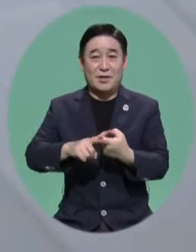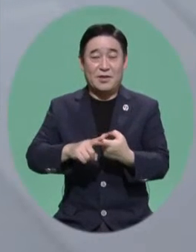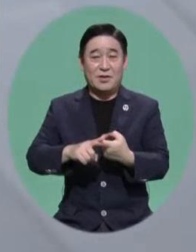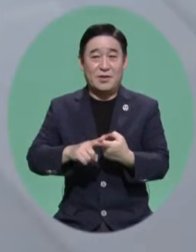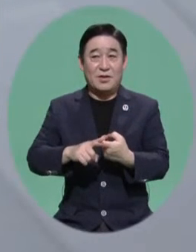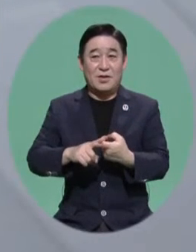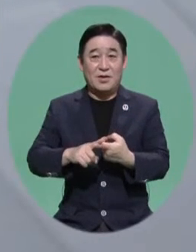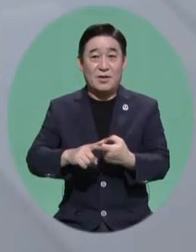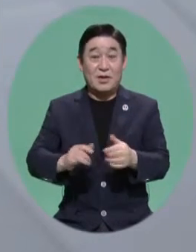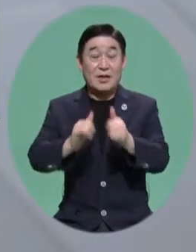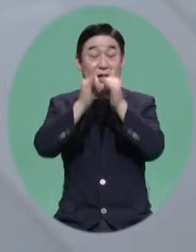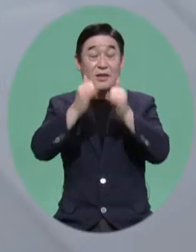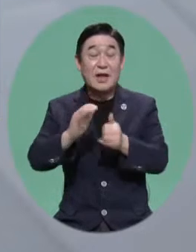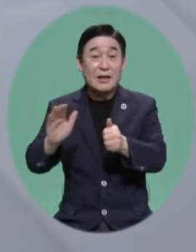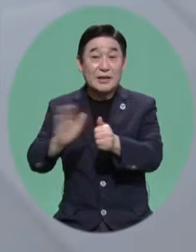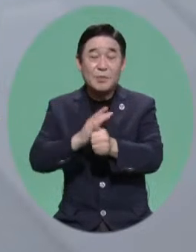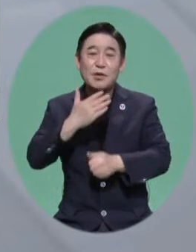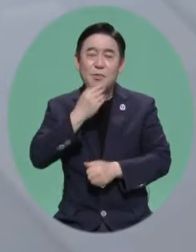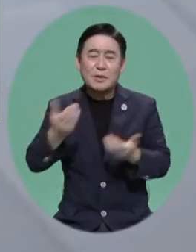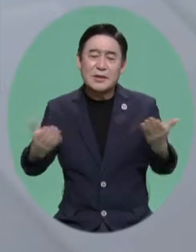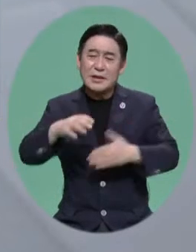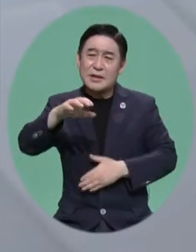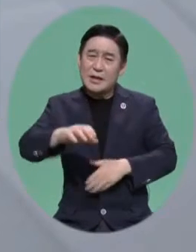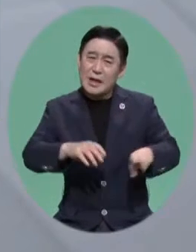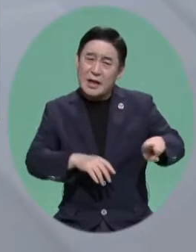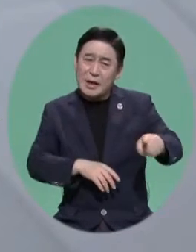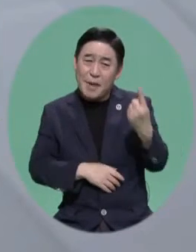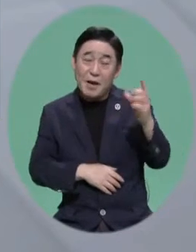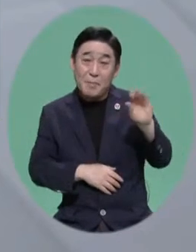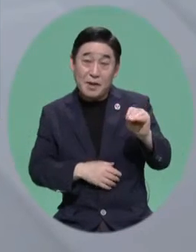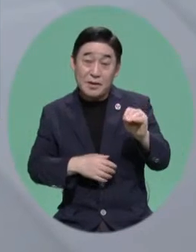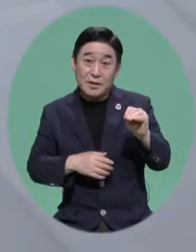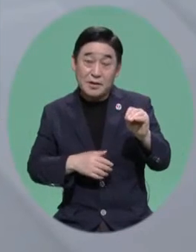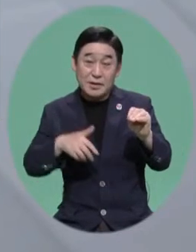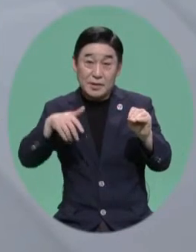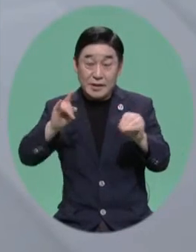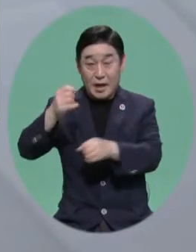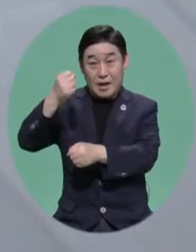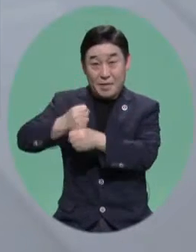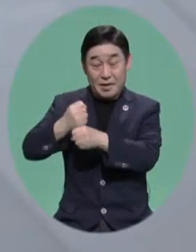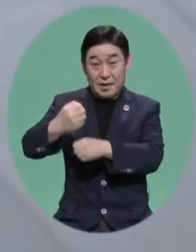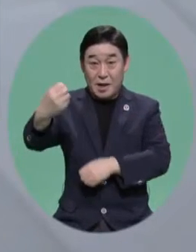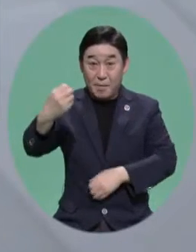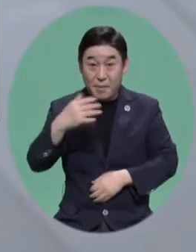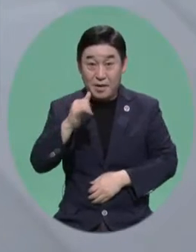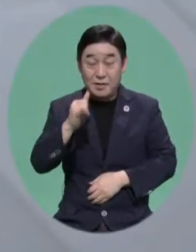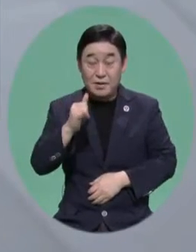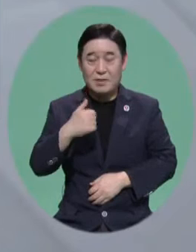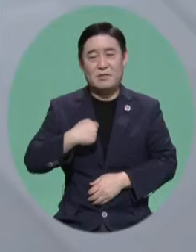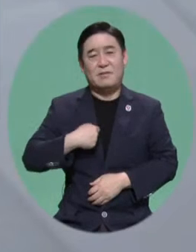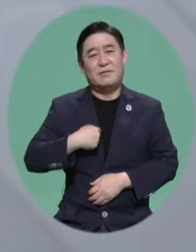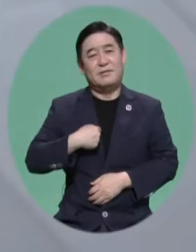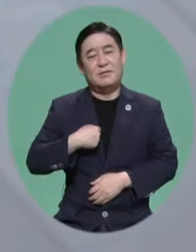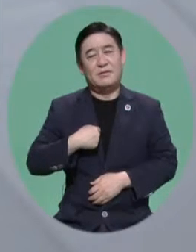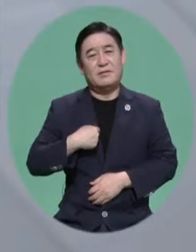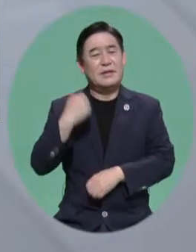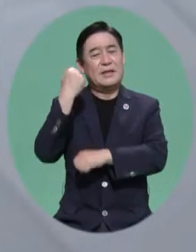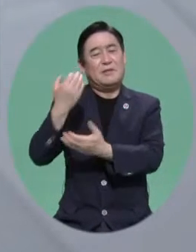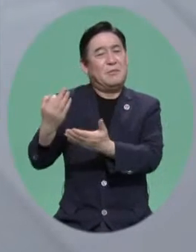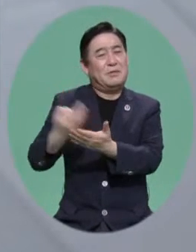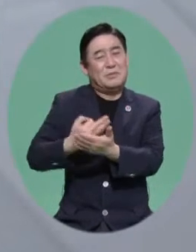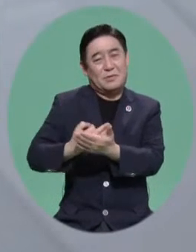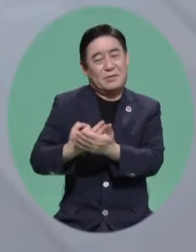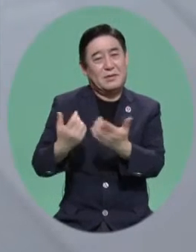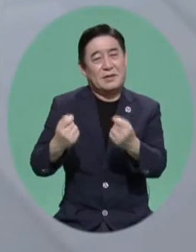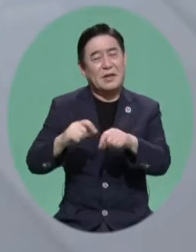사회서비스 복제 일자리를 이제 100만 개 창출 하겠다고 이제 하셨는데 저는 기본소득